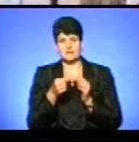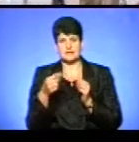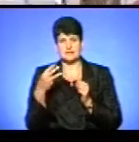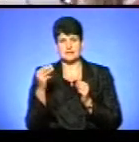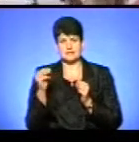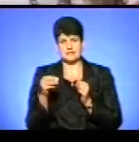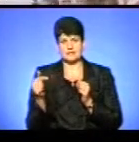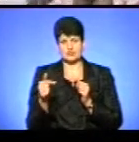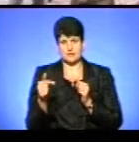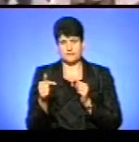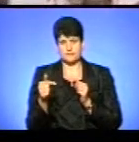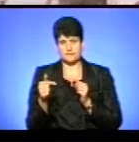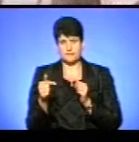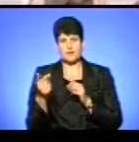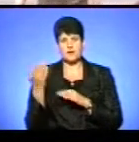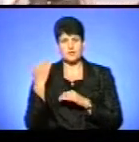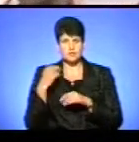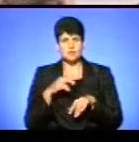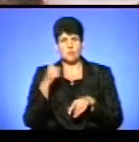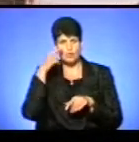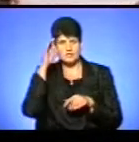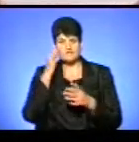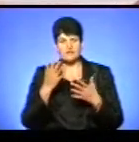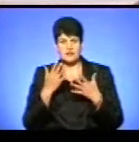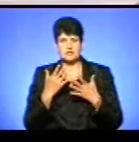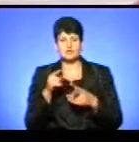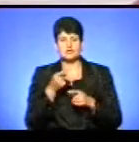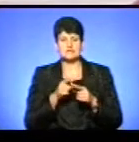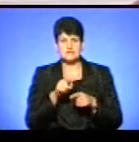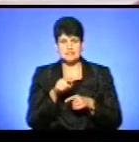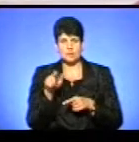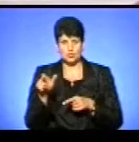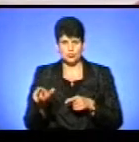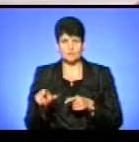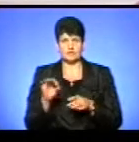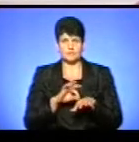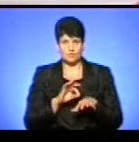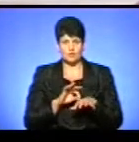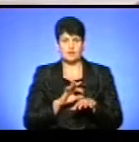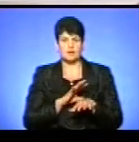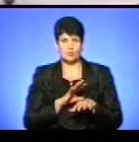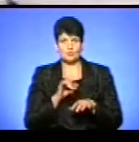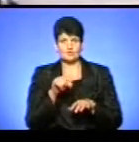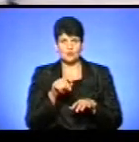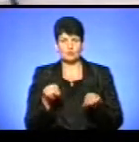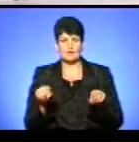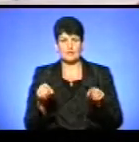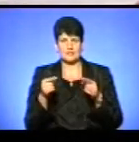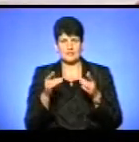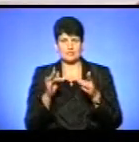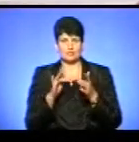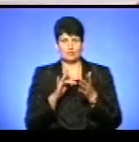гривень. Попередньо поліцейські встановили, що ці пацієнти, які знаходились якби в цьому реабілітаційному